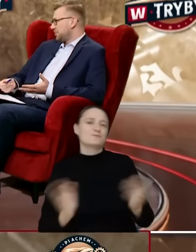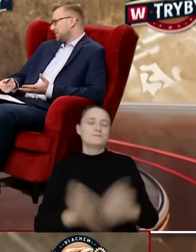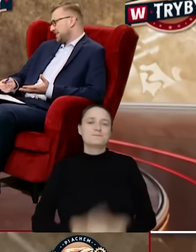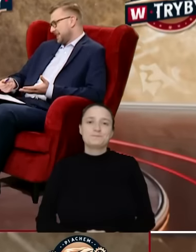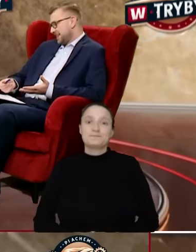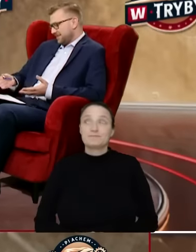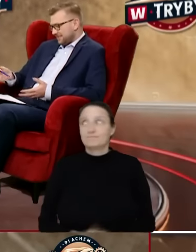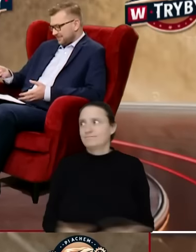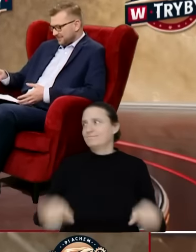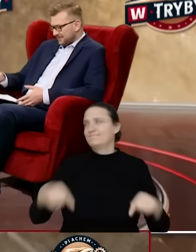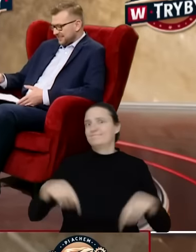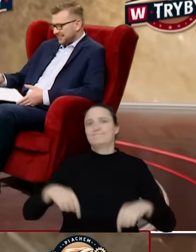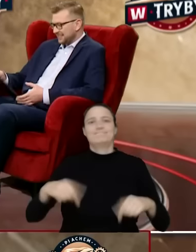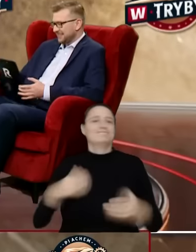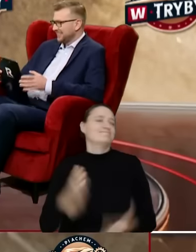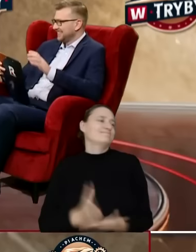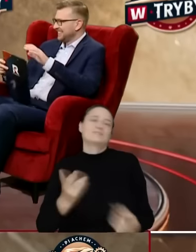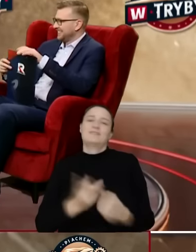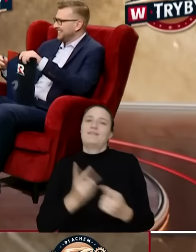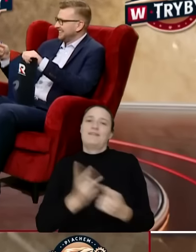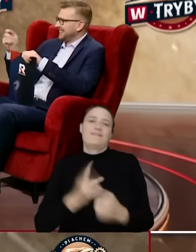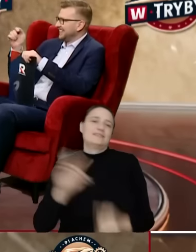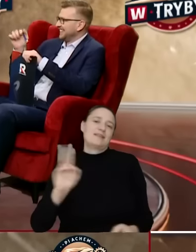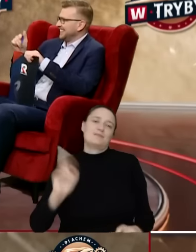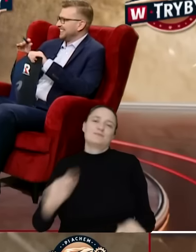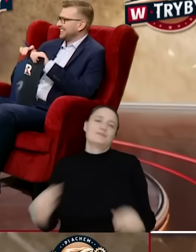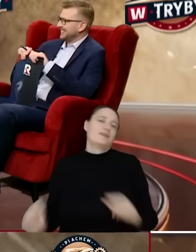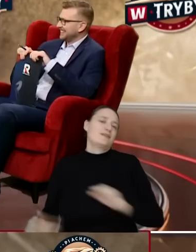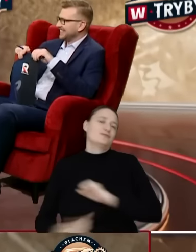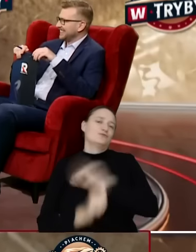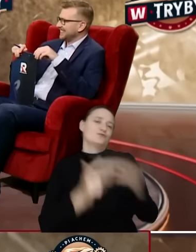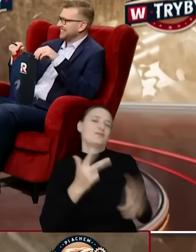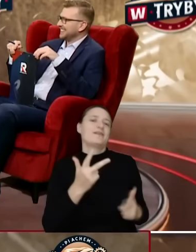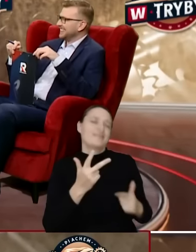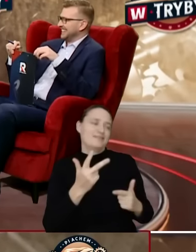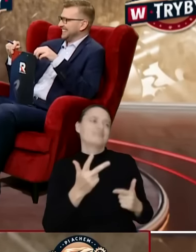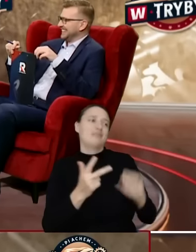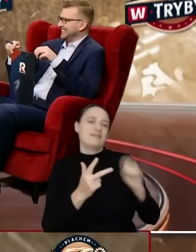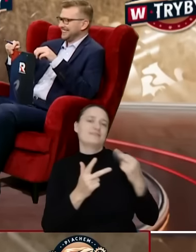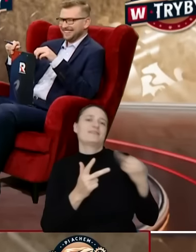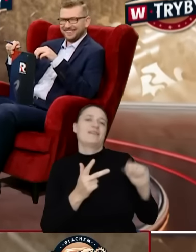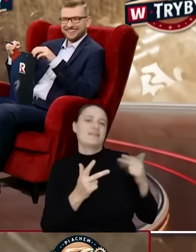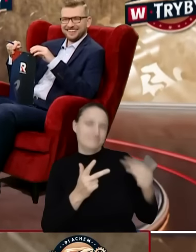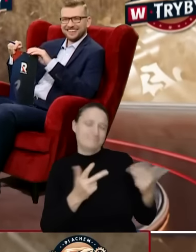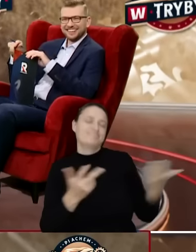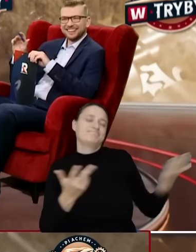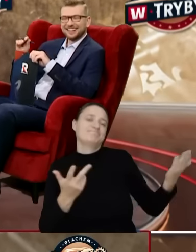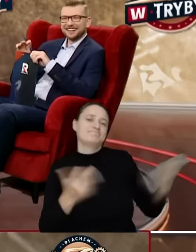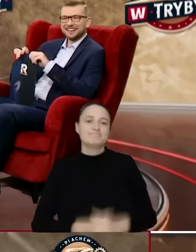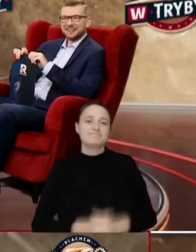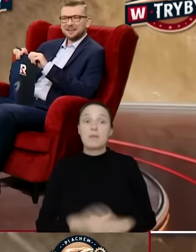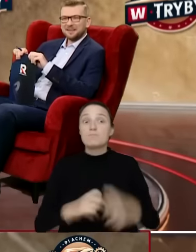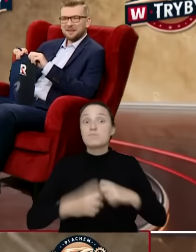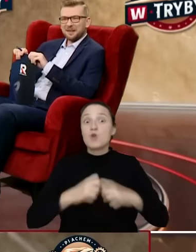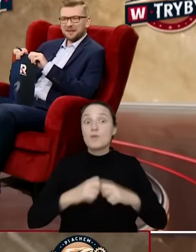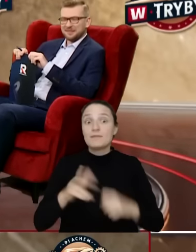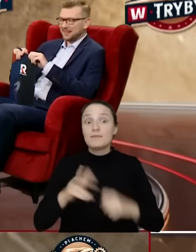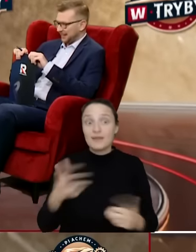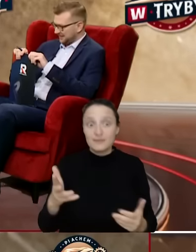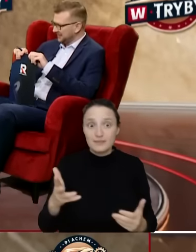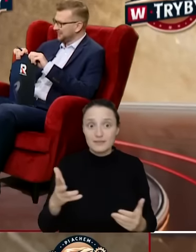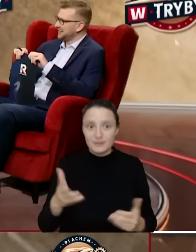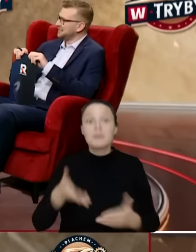tylko w Republice. Tylko u nas takich trzech, jak nas dwóch, to nie ma ani jednego, to na pewno. Tak, problem będzie tylko wtedy, jak będzie Adrian